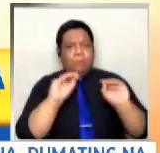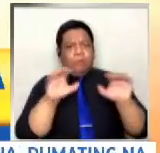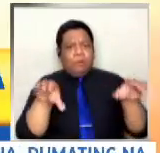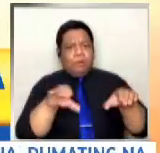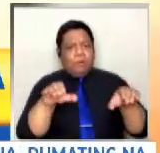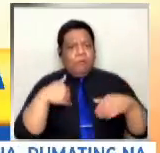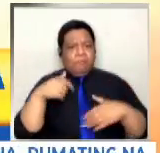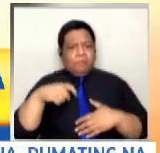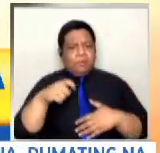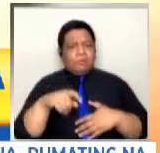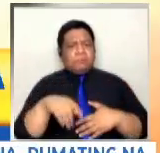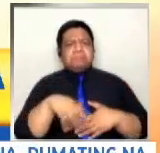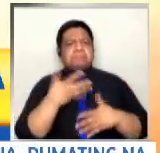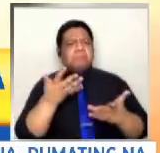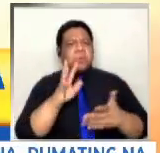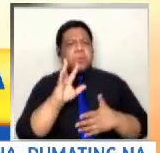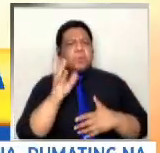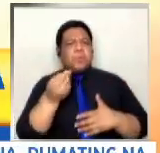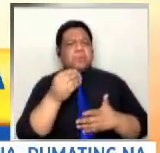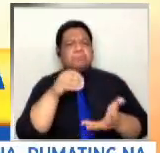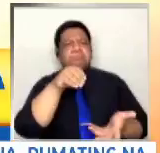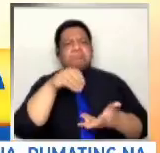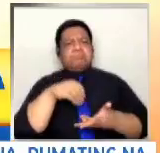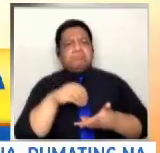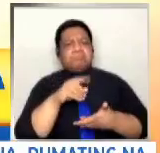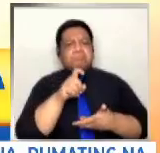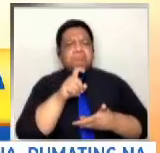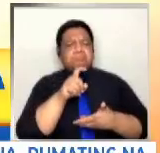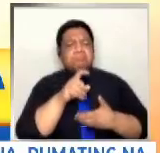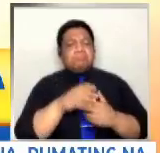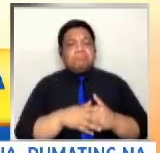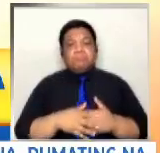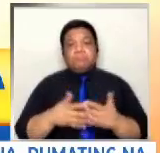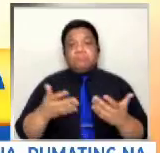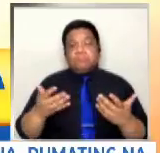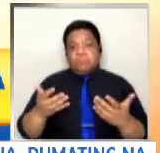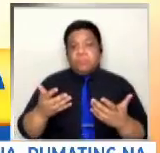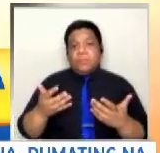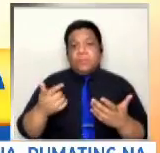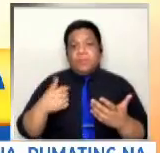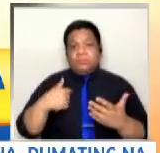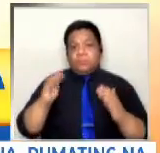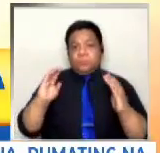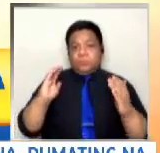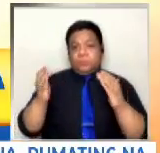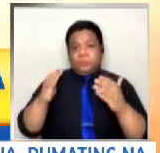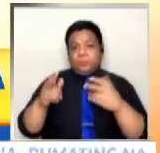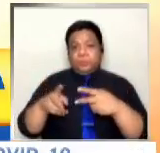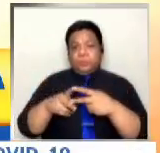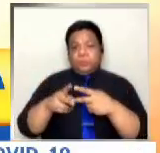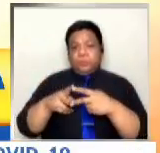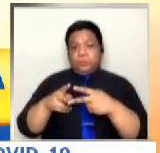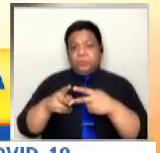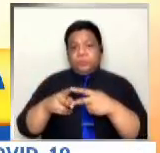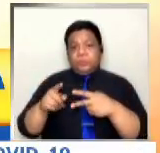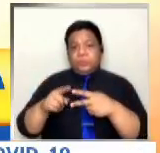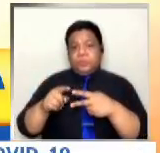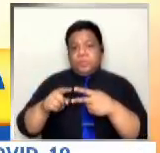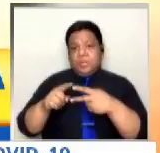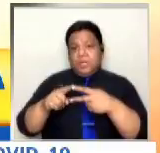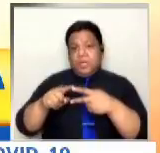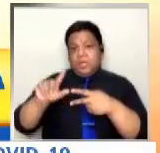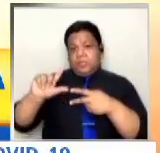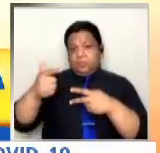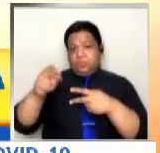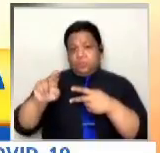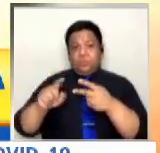Kailan matatanggap itong ayuda, Yusek? Well, let me differentiate the two, yung dalawang ayuda, yung galing sa local government at galing sa